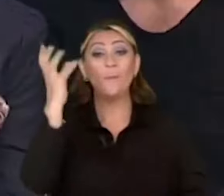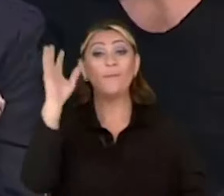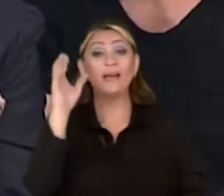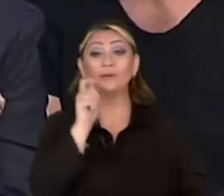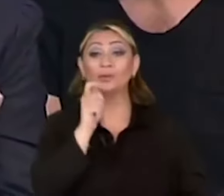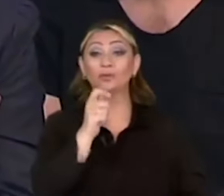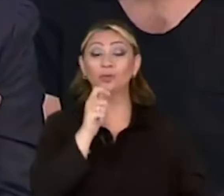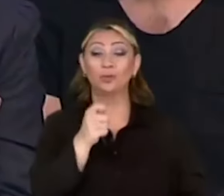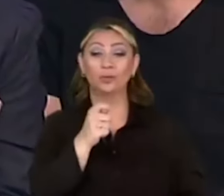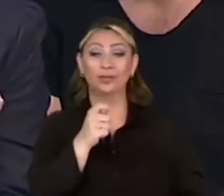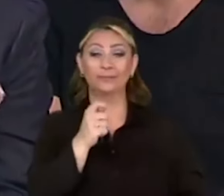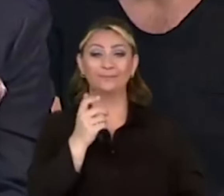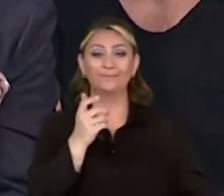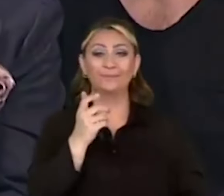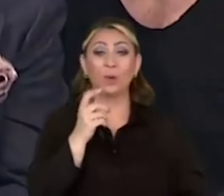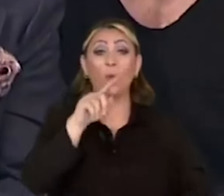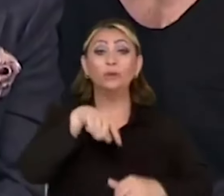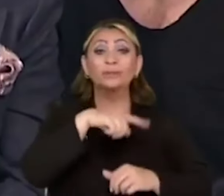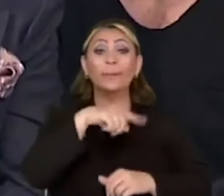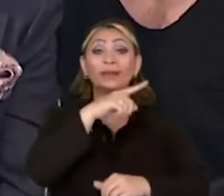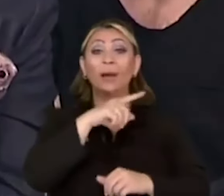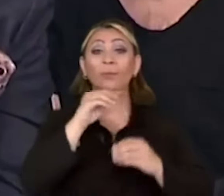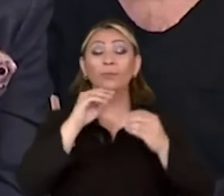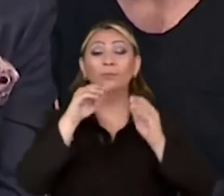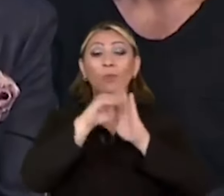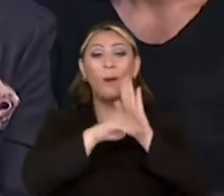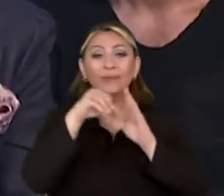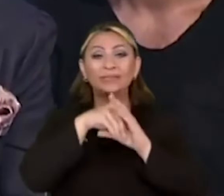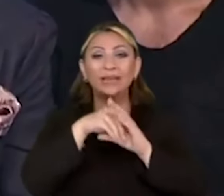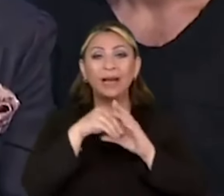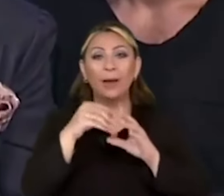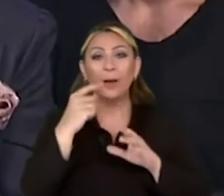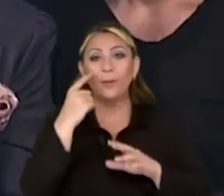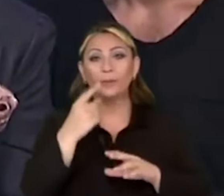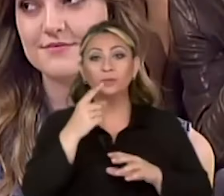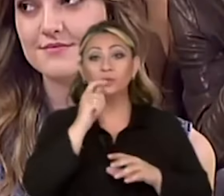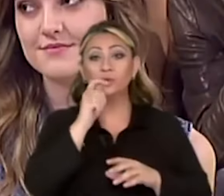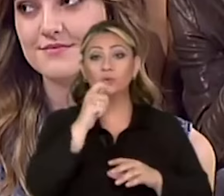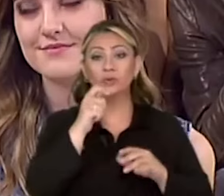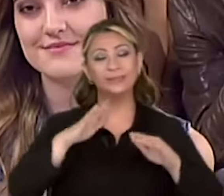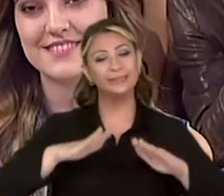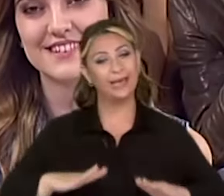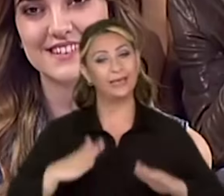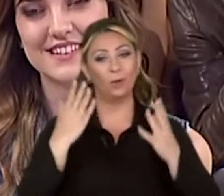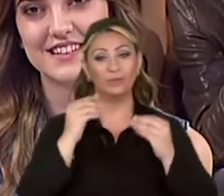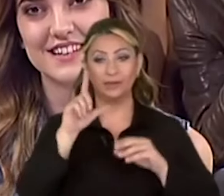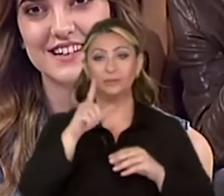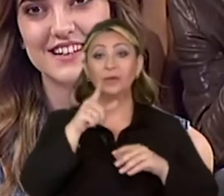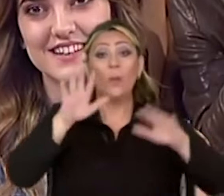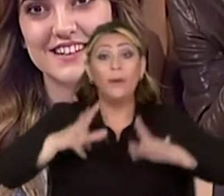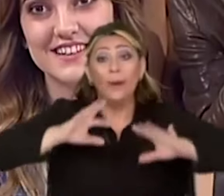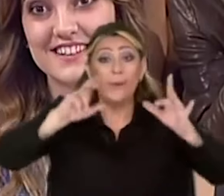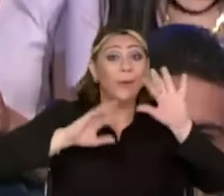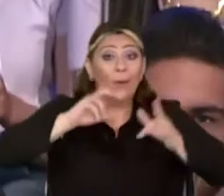manyak sunucu. Çünkü ya burada o zamanlar programdaki medya arkalarını yani sunucunun sakin olması lazım değil mi? Sakin değil işte ben sana